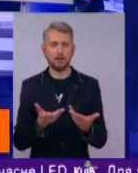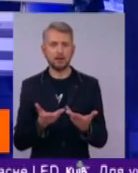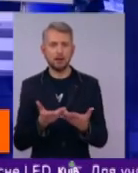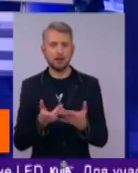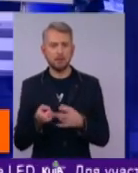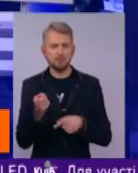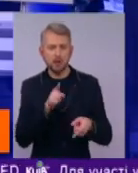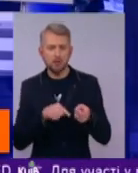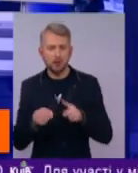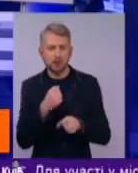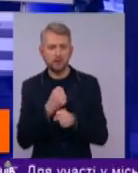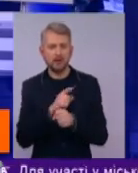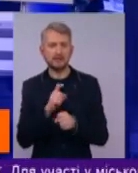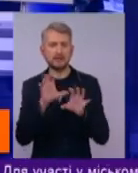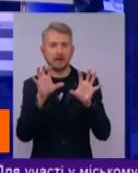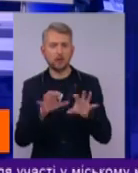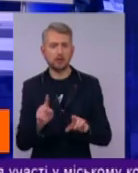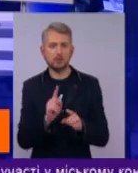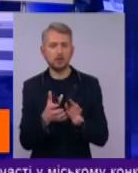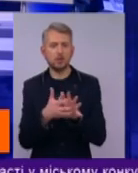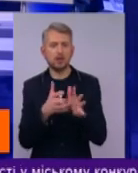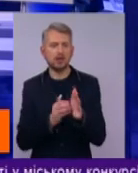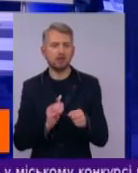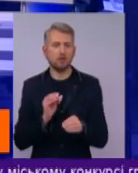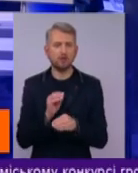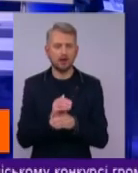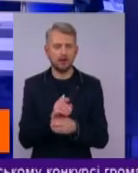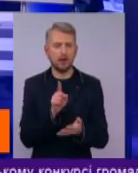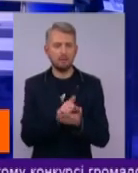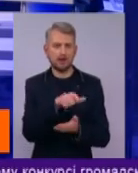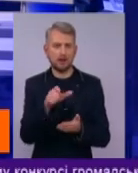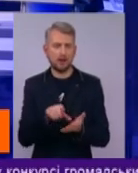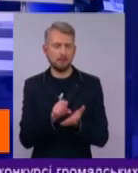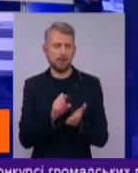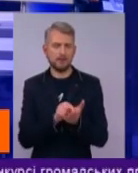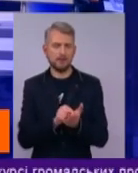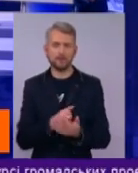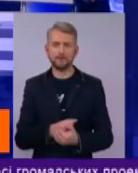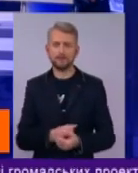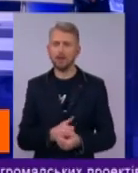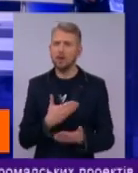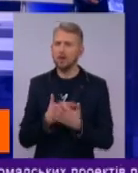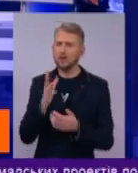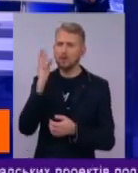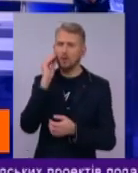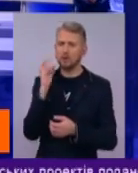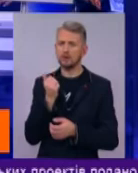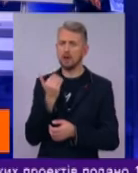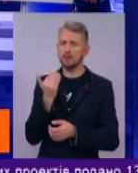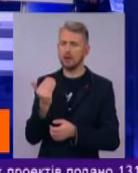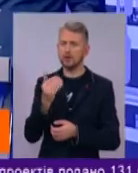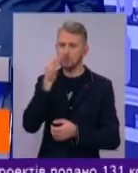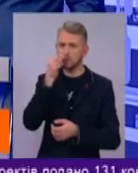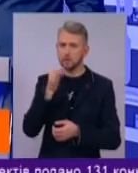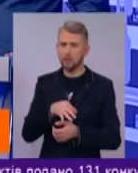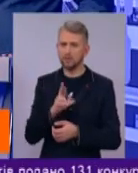маніпуляції робити з законом, щоб не додати пенсіонерам пенсії. Угу. Ну ось з огляду на ваш